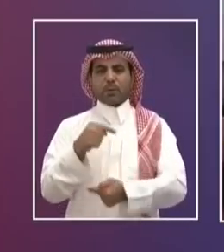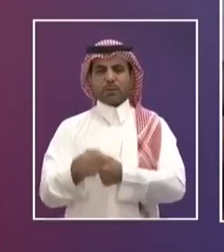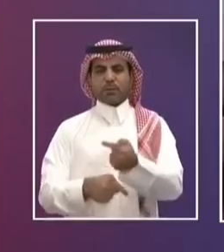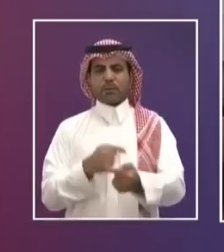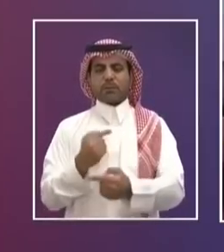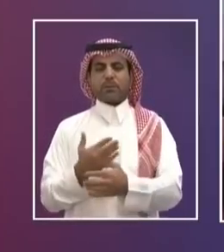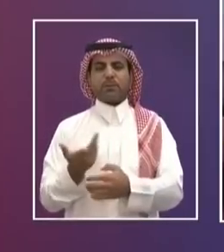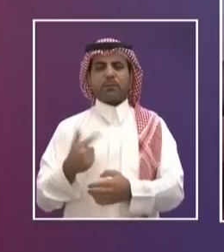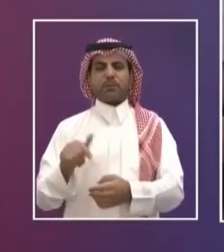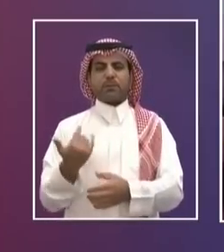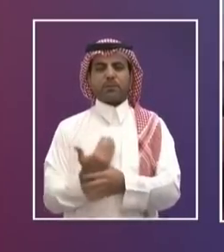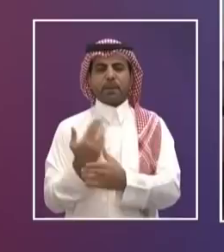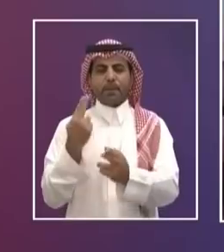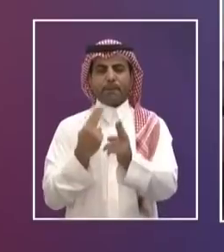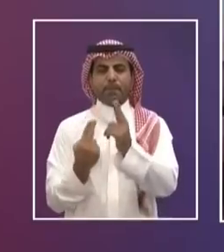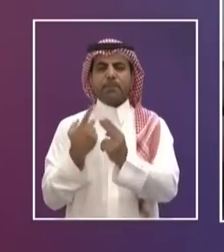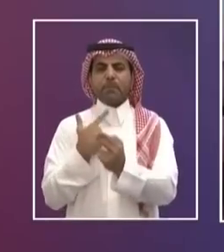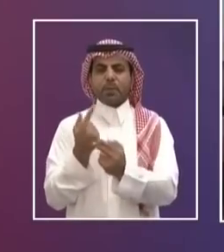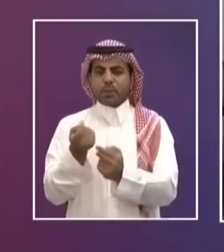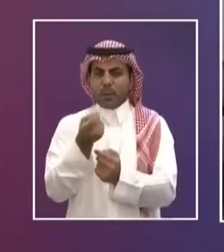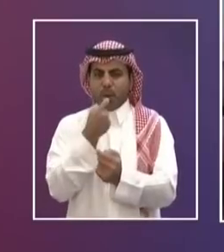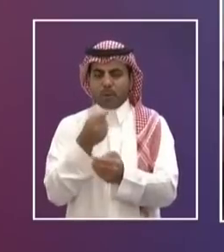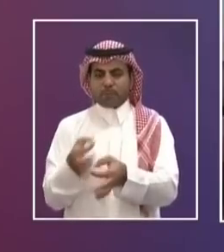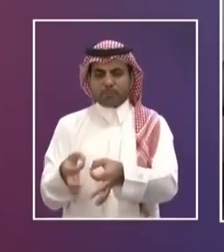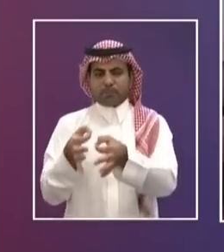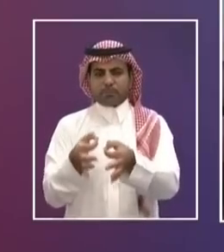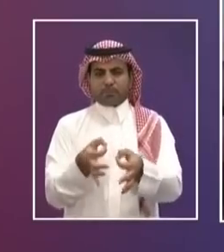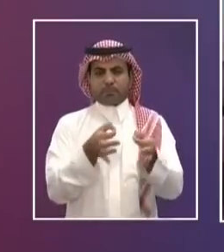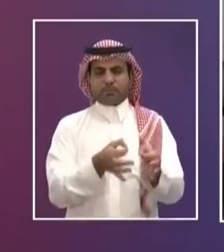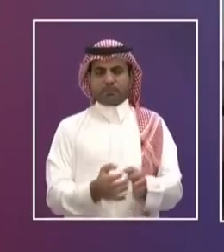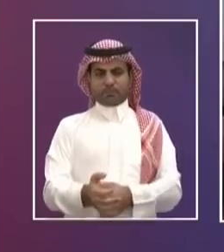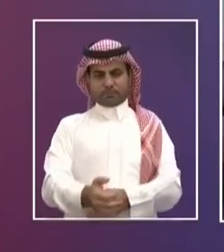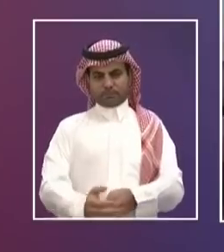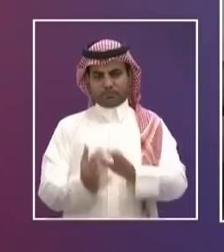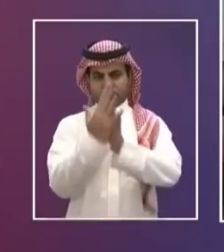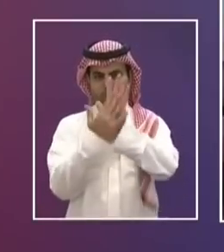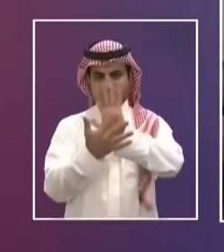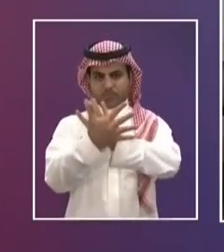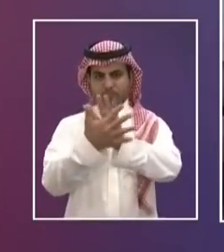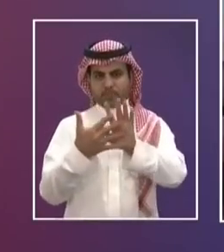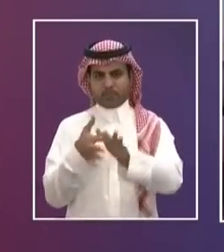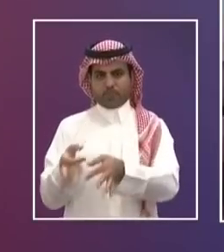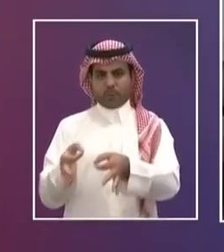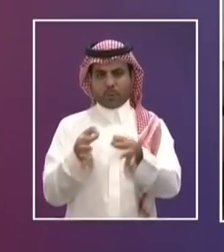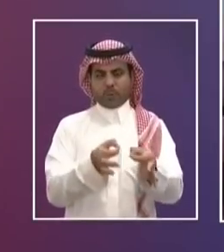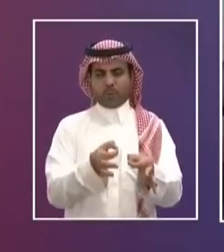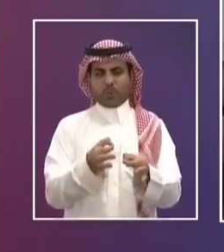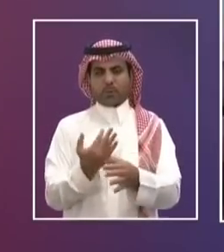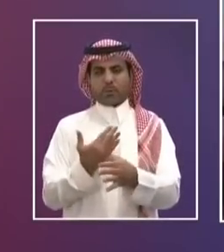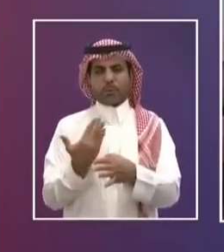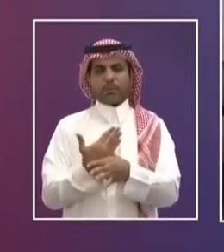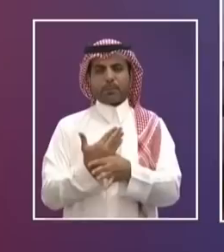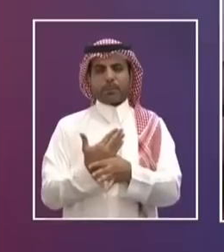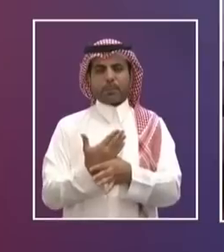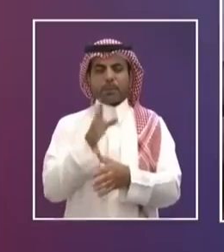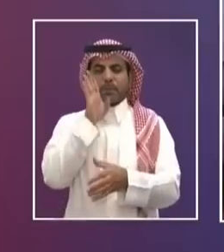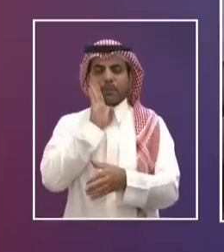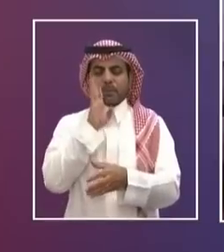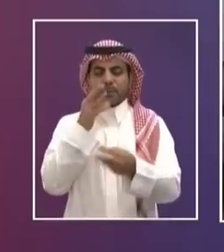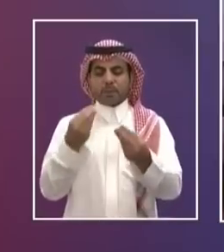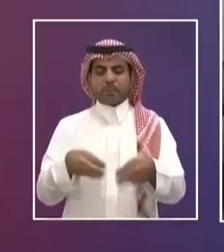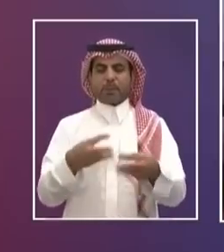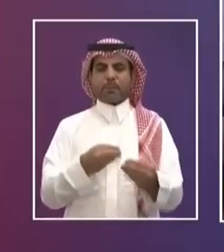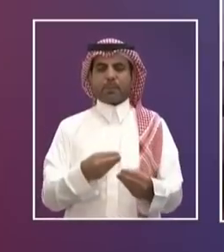في تناول الأدوية المكتوبة إليهم وعدم إهمالها مهما